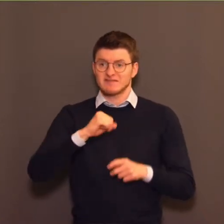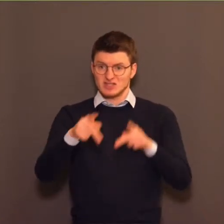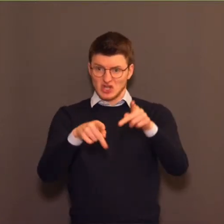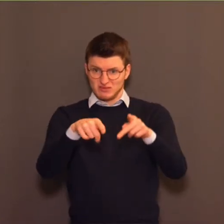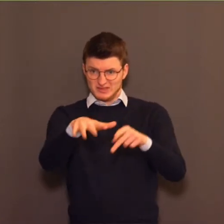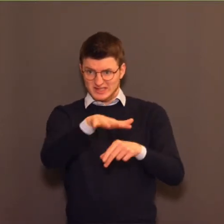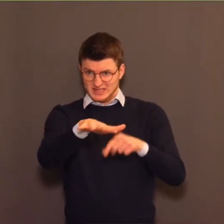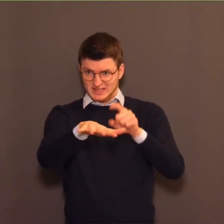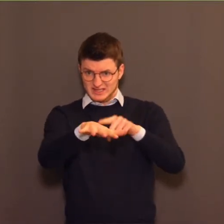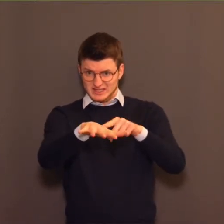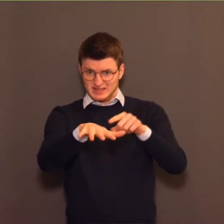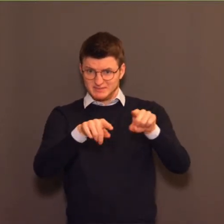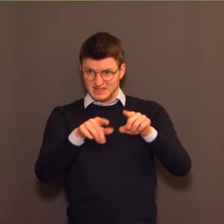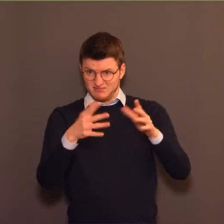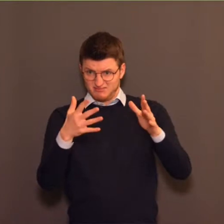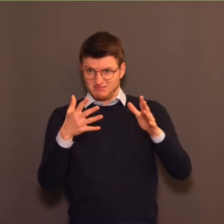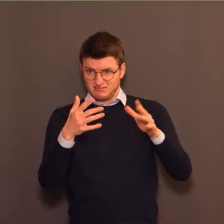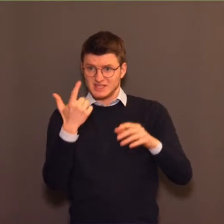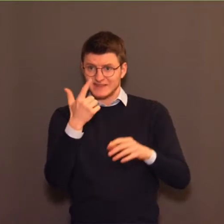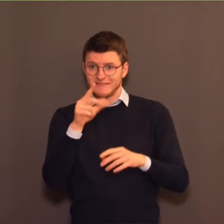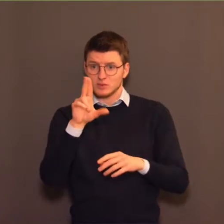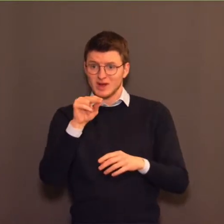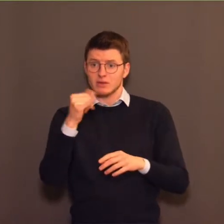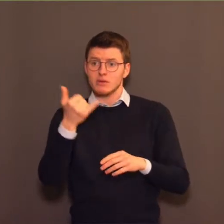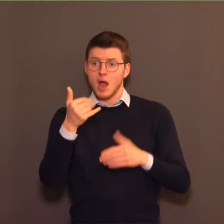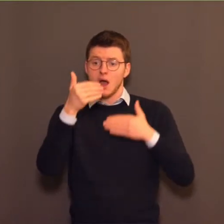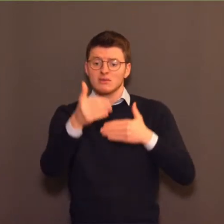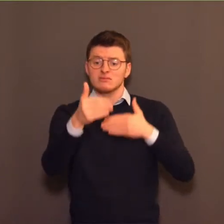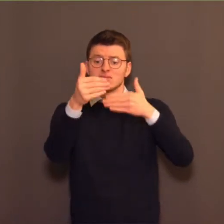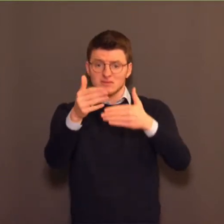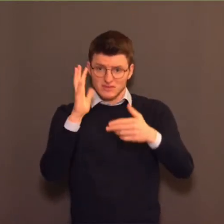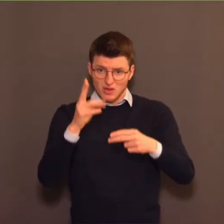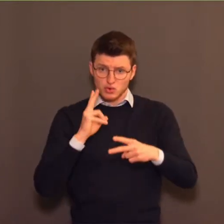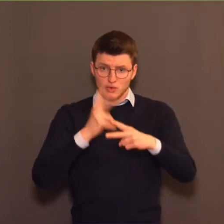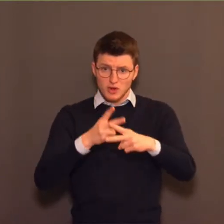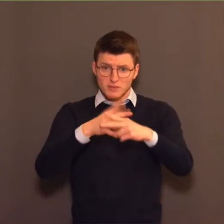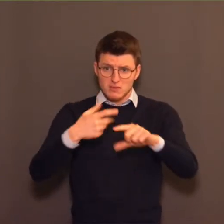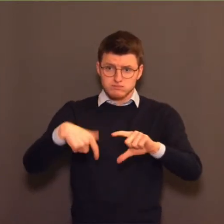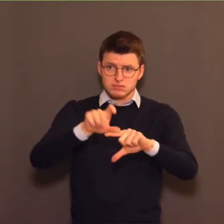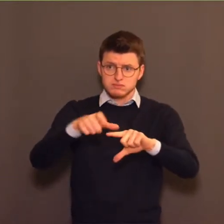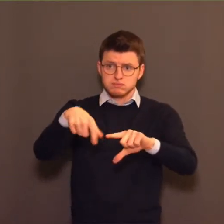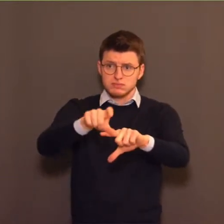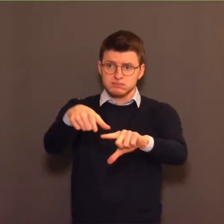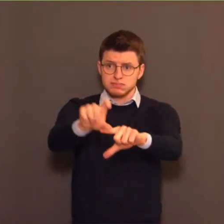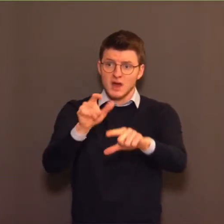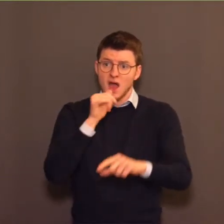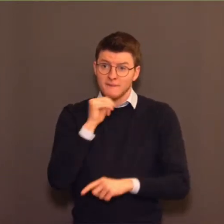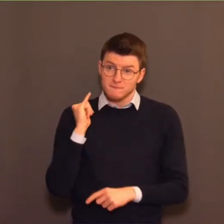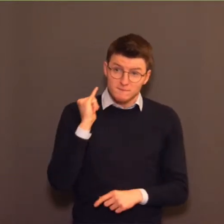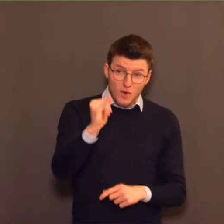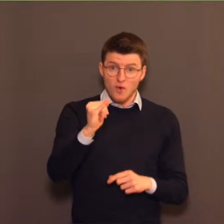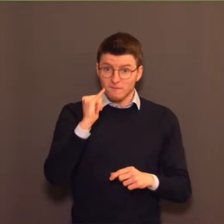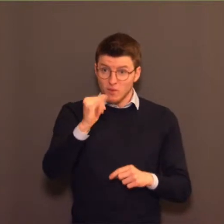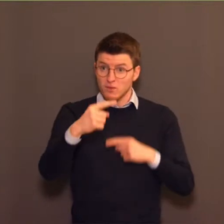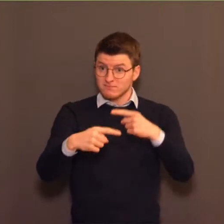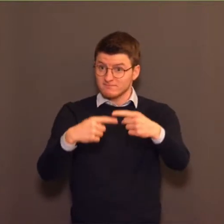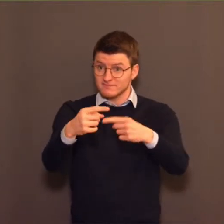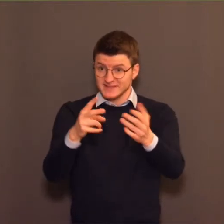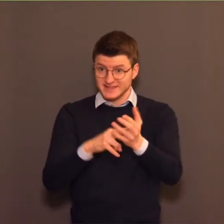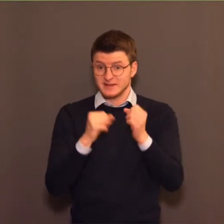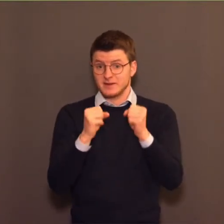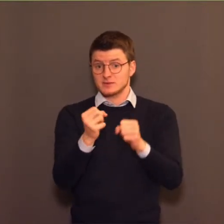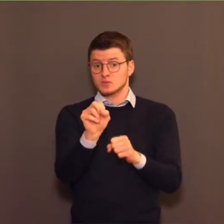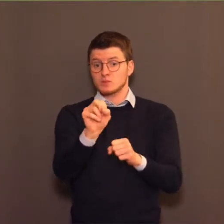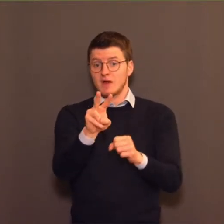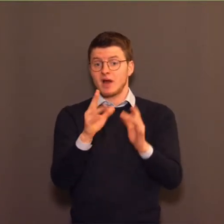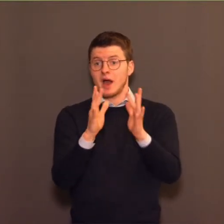verdubbelt daarmee om de 27 dagen. Indien dit tempo zo aanhoudt, bereiken we op 12 april de drempel